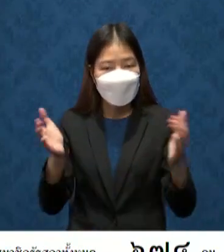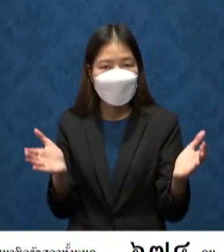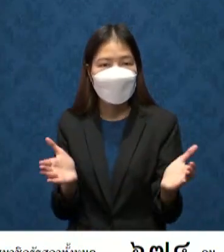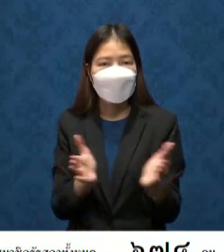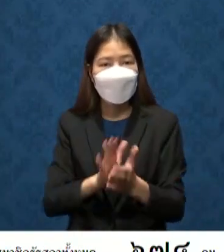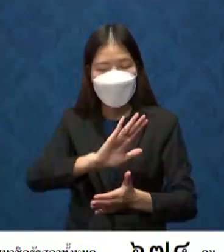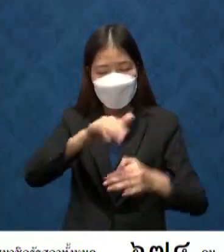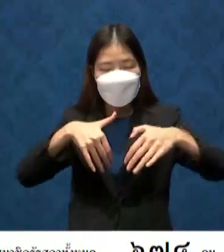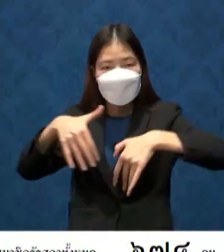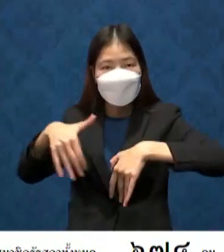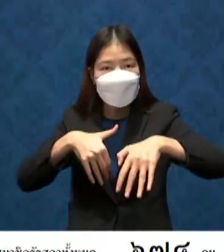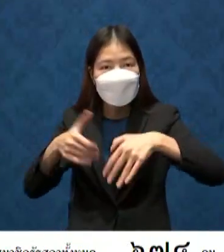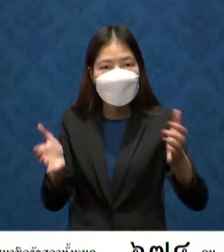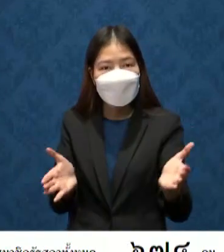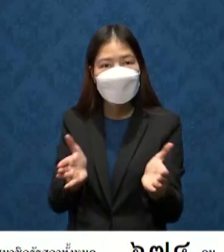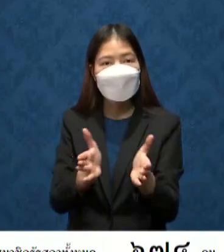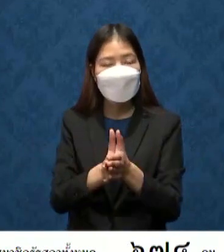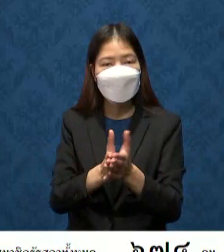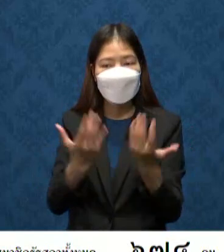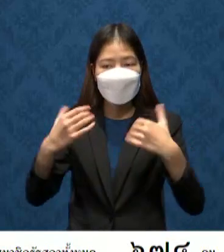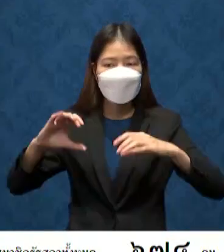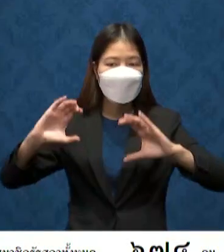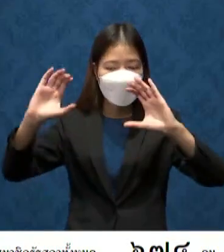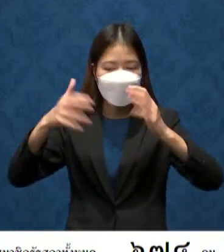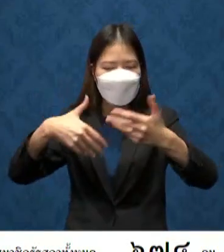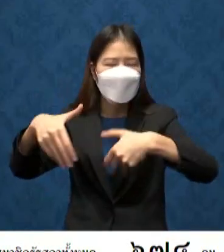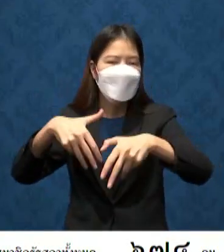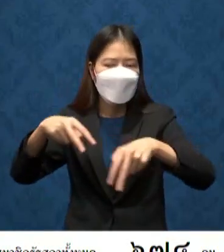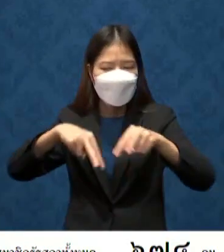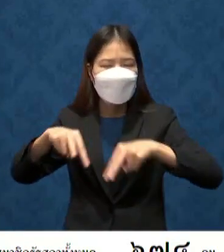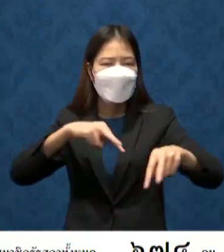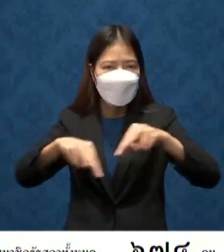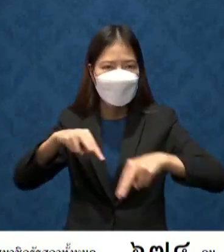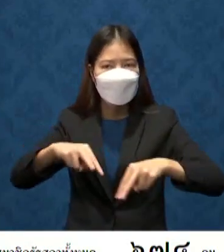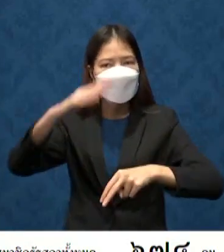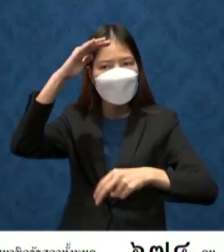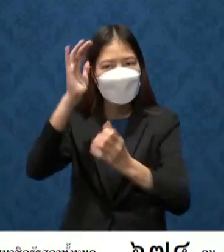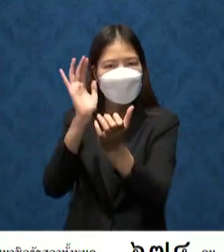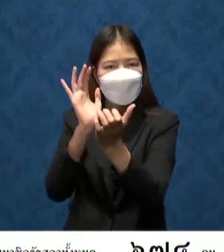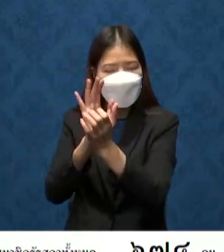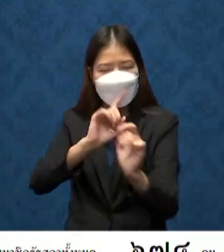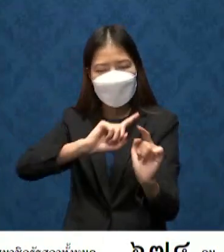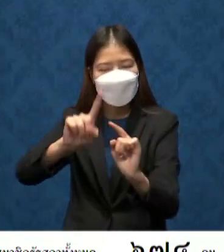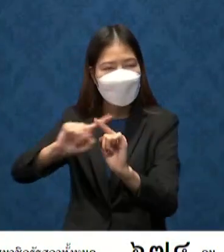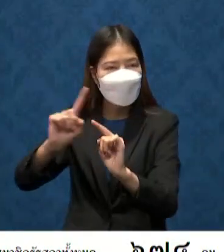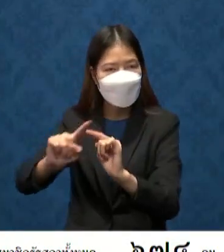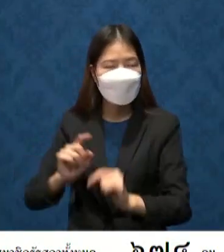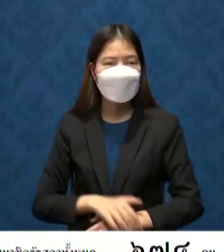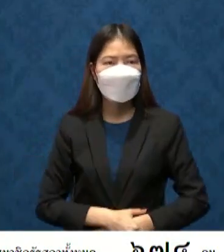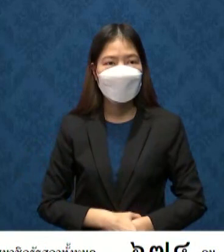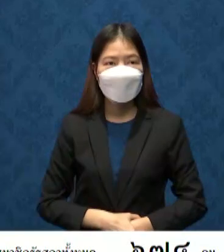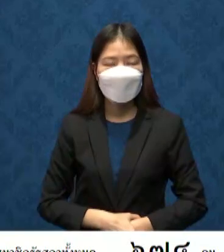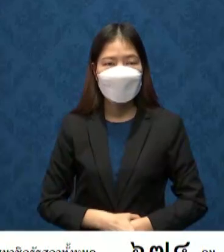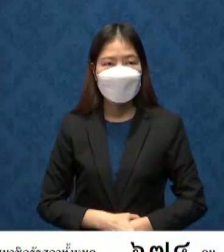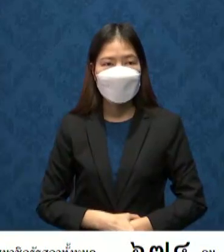าชนและก็องค์กรปกครองท้องถิ่นและตำรวจตระเวนชายแดนในส่วนนี้ท่านประ